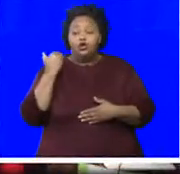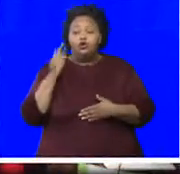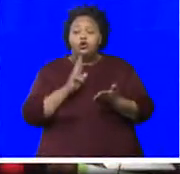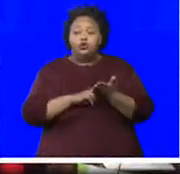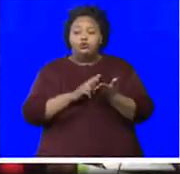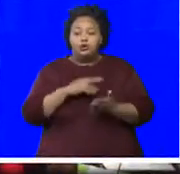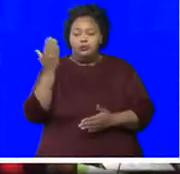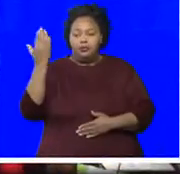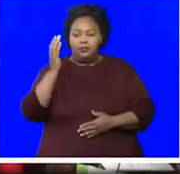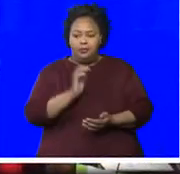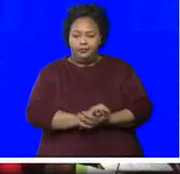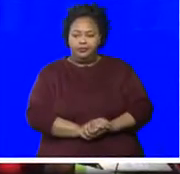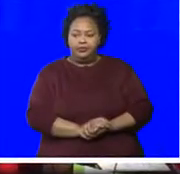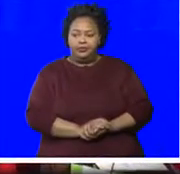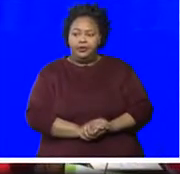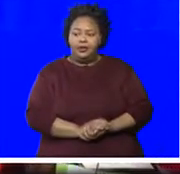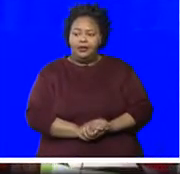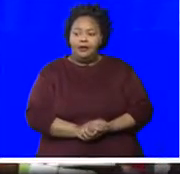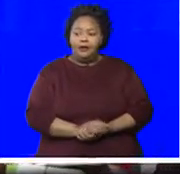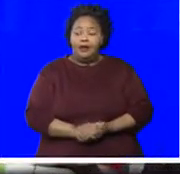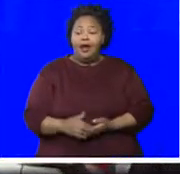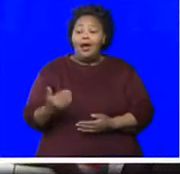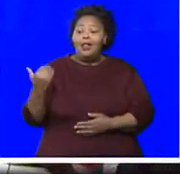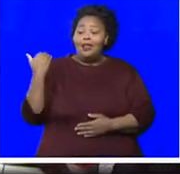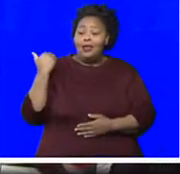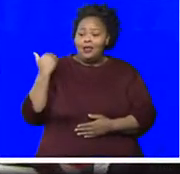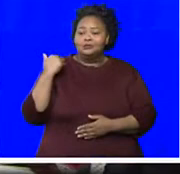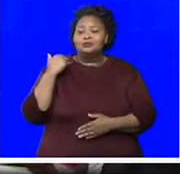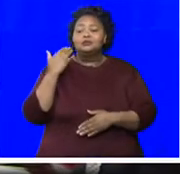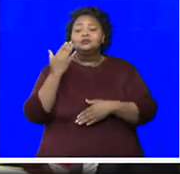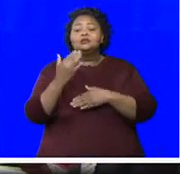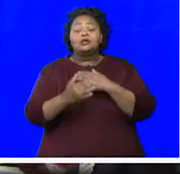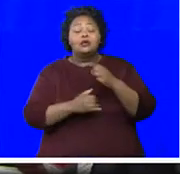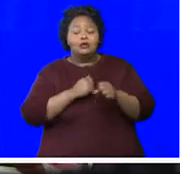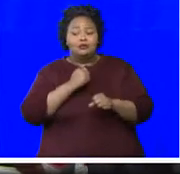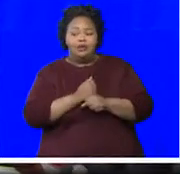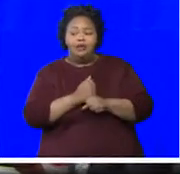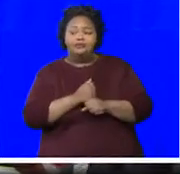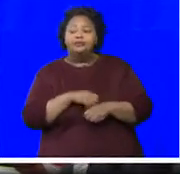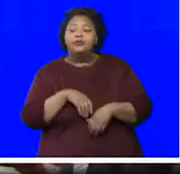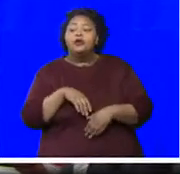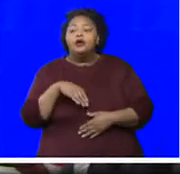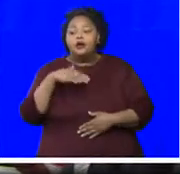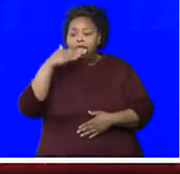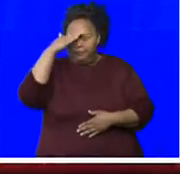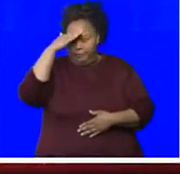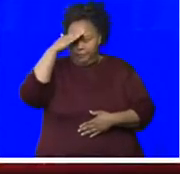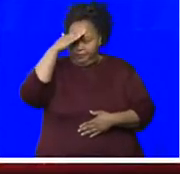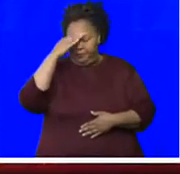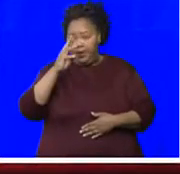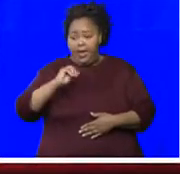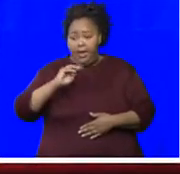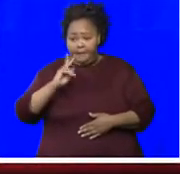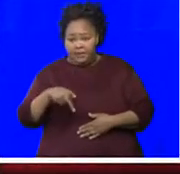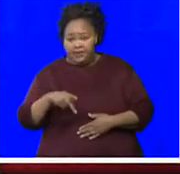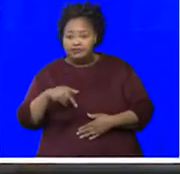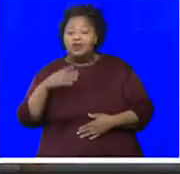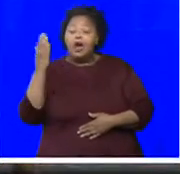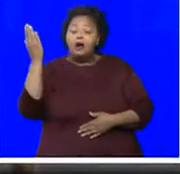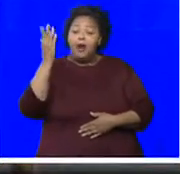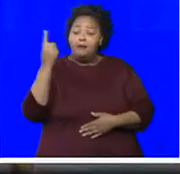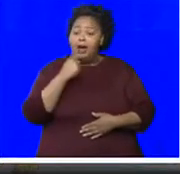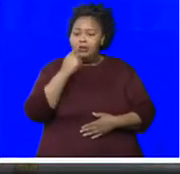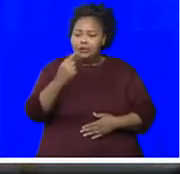Emnyakeni lophelile lilunga lePhalamende lenkundla yasesiphocosini Mduduzi Mathebula lisukumise shukumiso endlini sekuthi